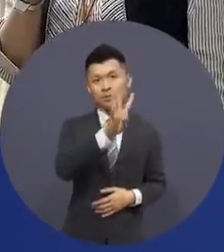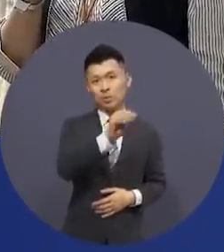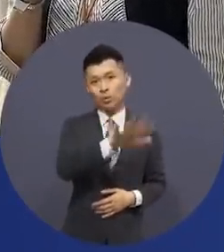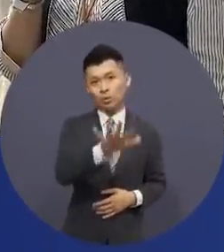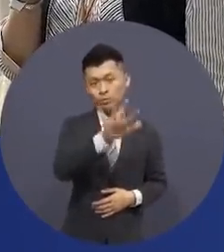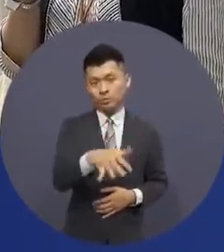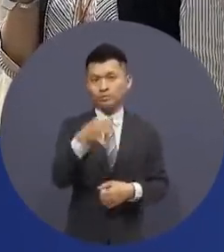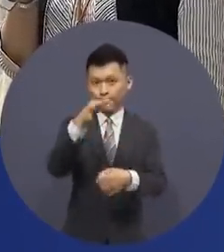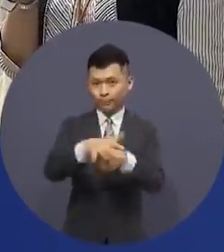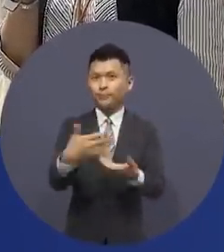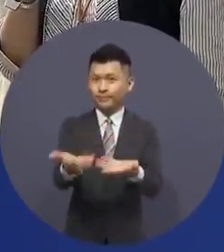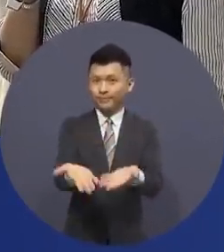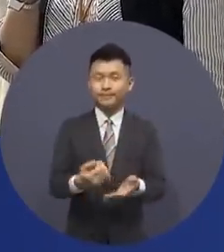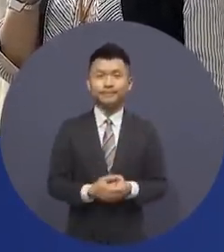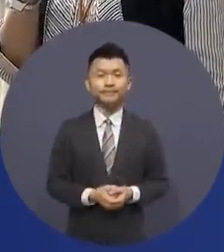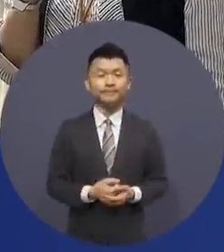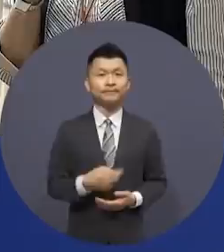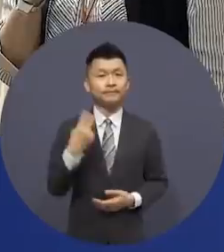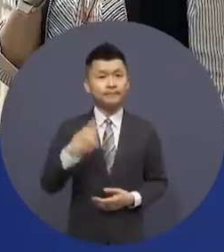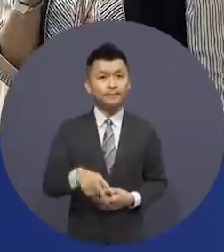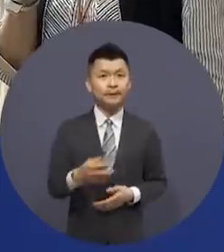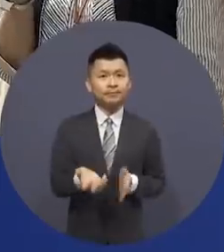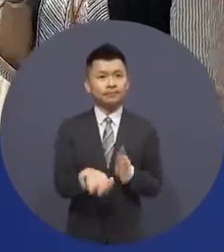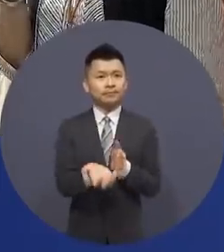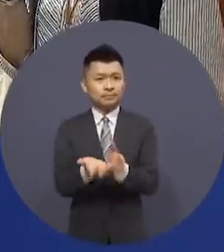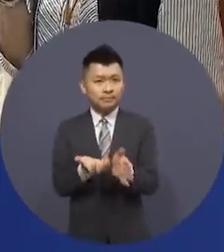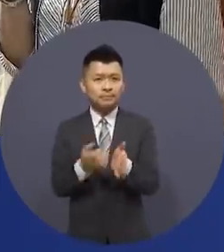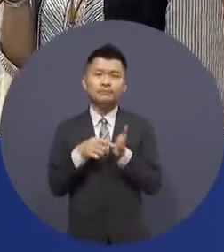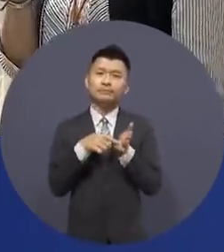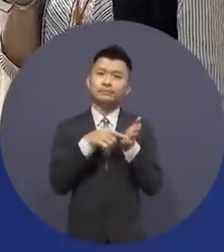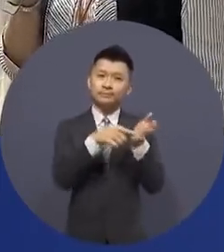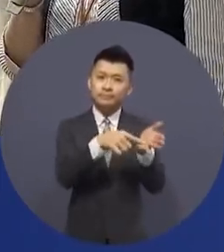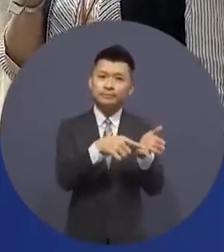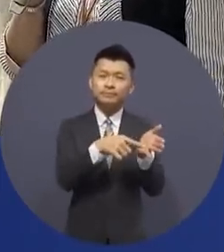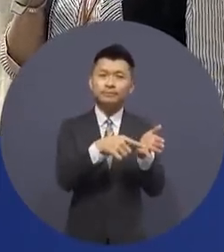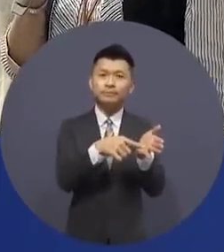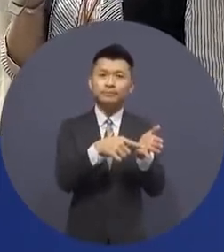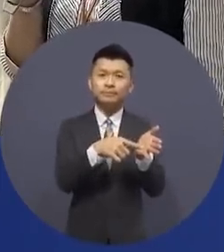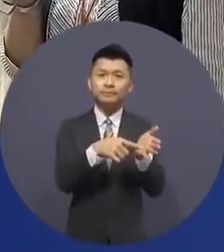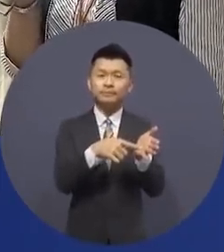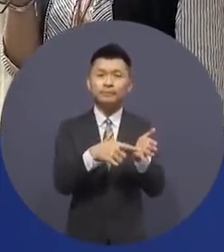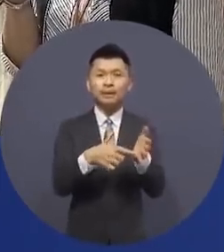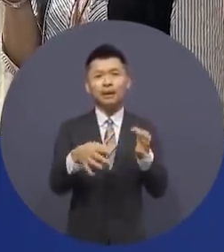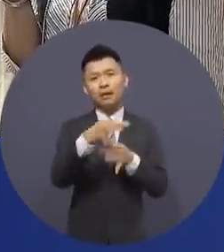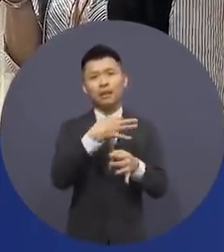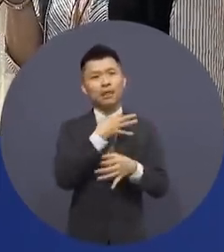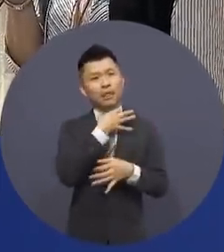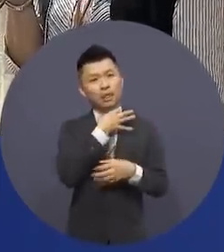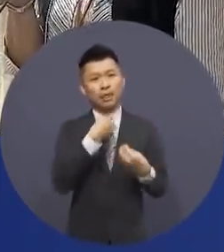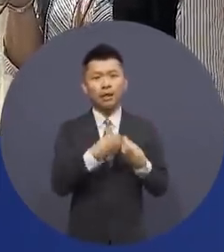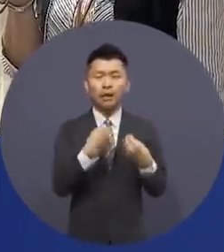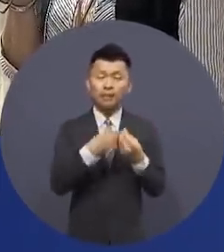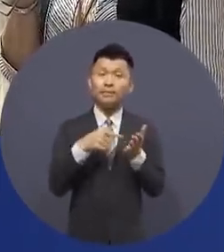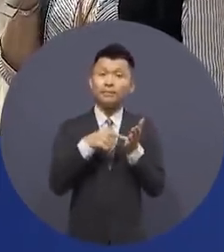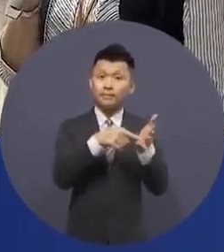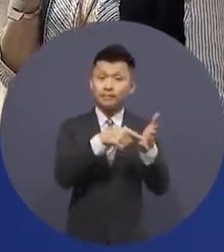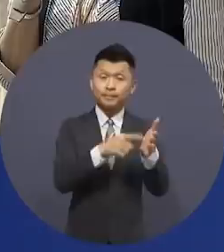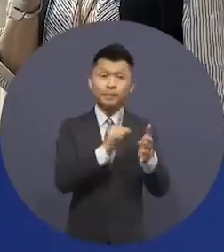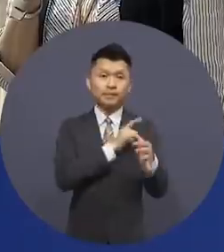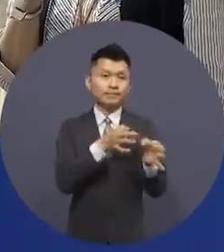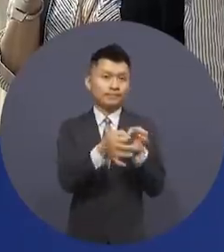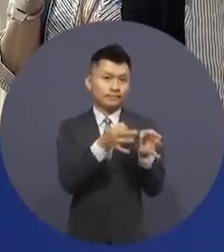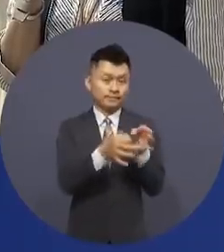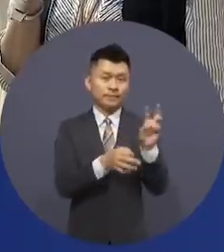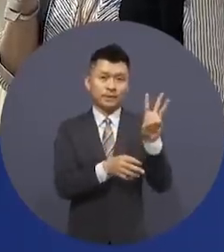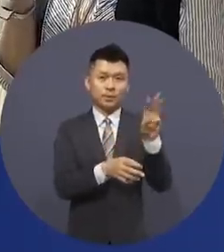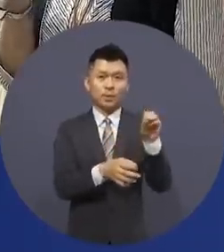的部分哦，当然他可能先前已经先领过了，因为他有一些经济上的需求，已经领过自营作业者三